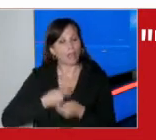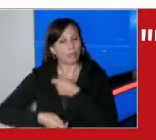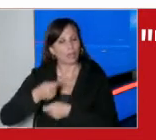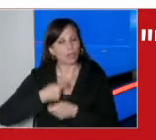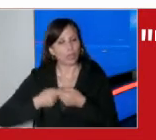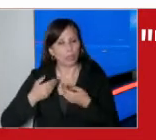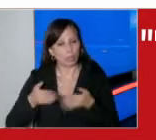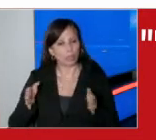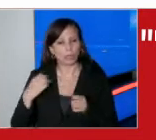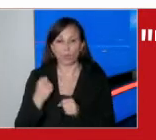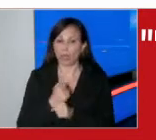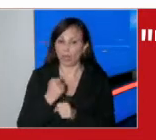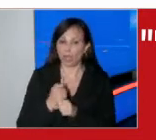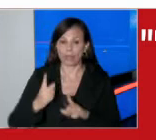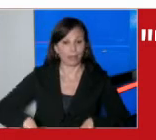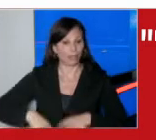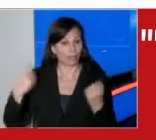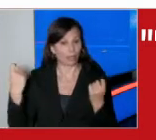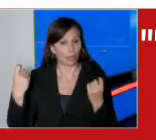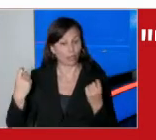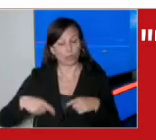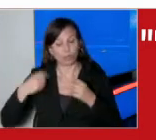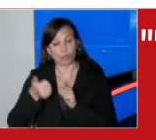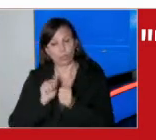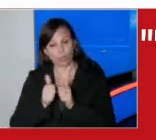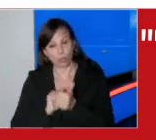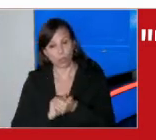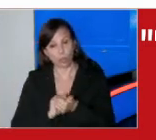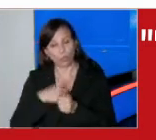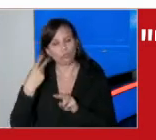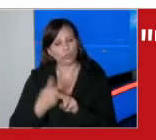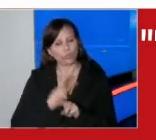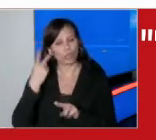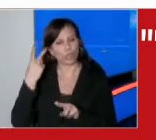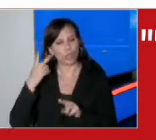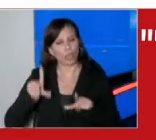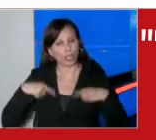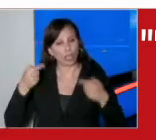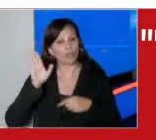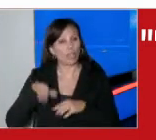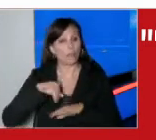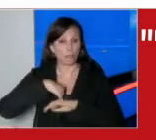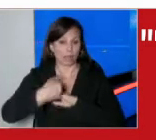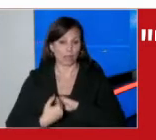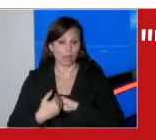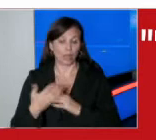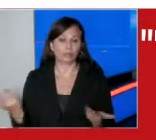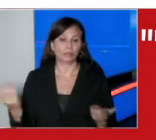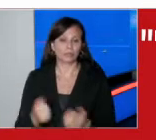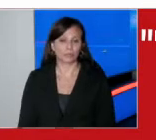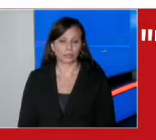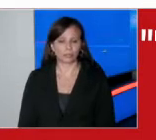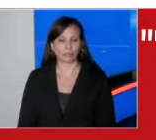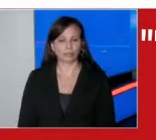פתוח, תעסוקה, חינוך, תרבות, ספורט, שגרת החיים, וכן גם פרנסה. כן, אז